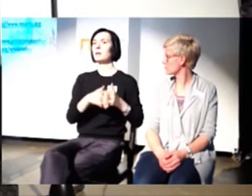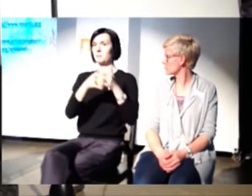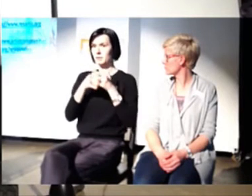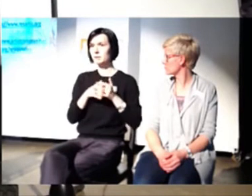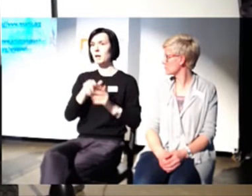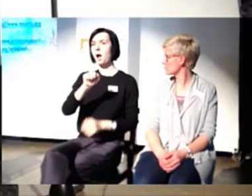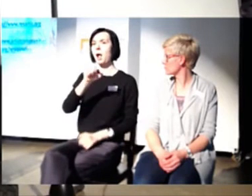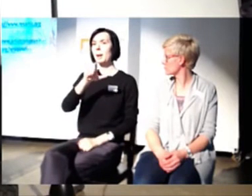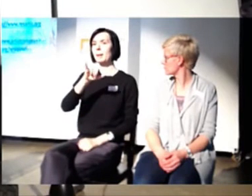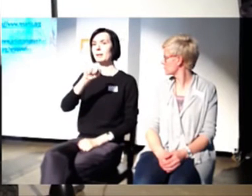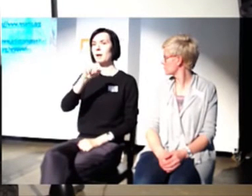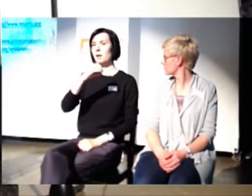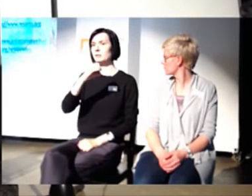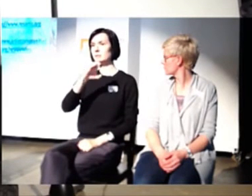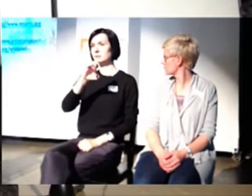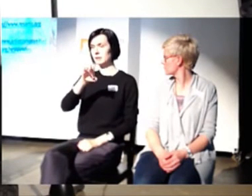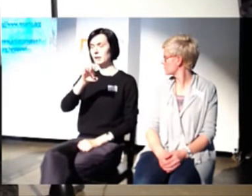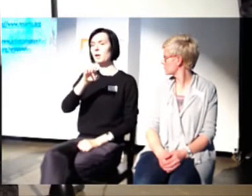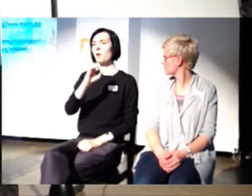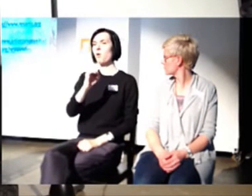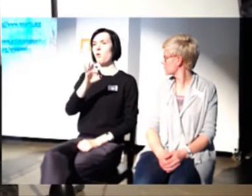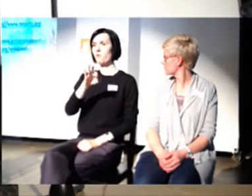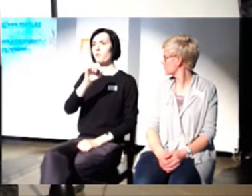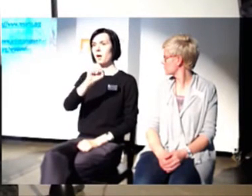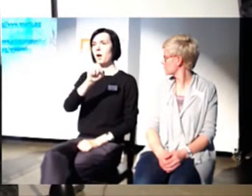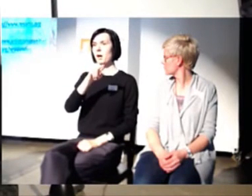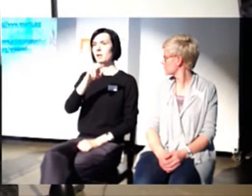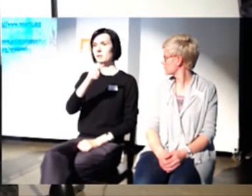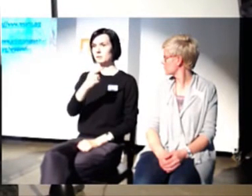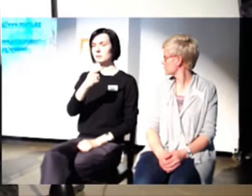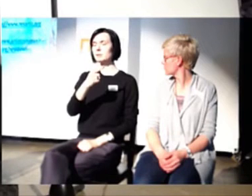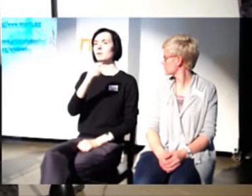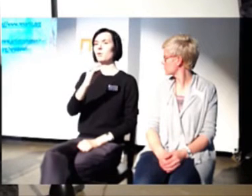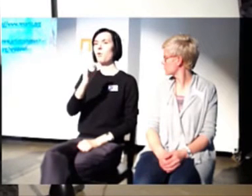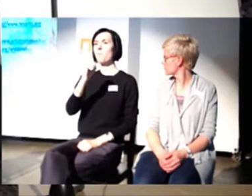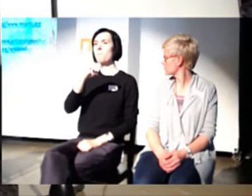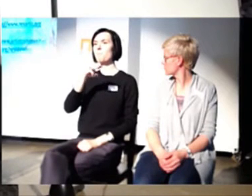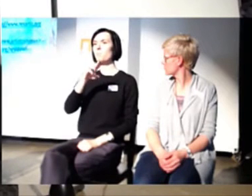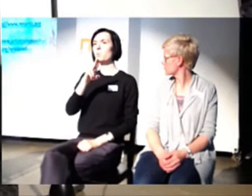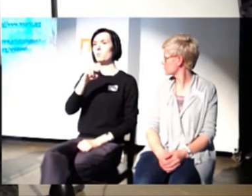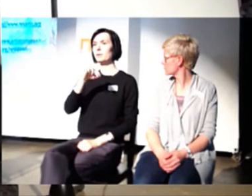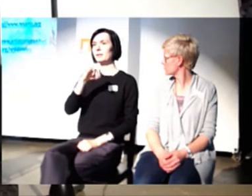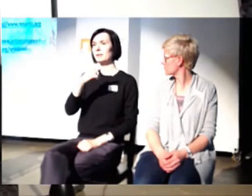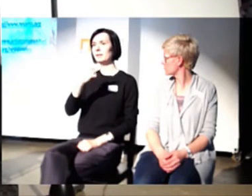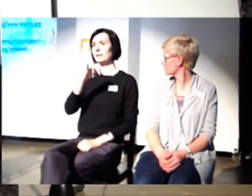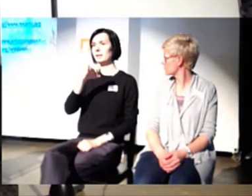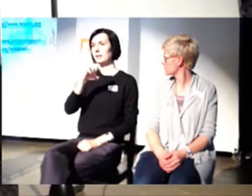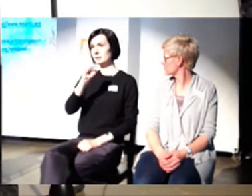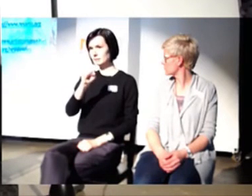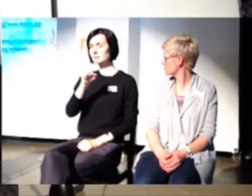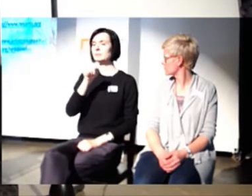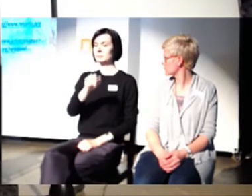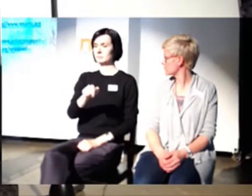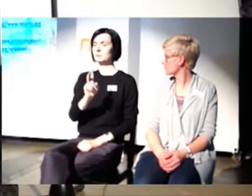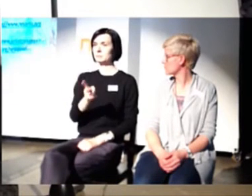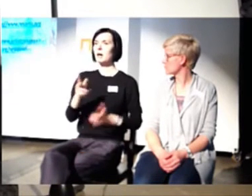Communities, niin heillä on lähinnä niin kuin USA:n kattava